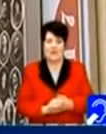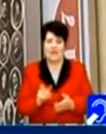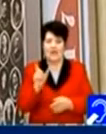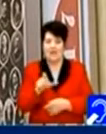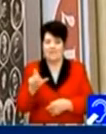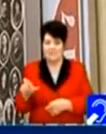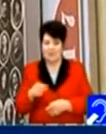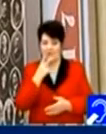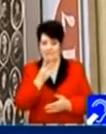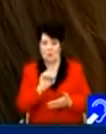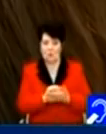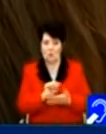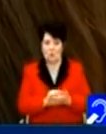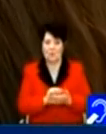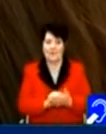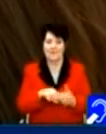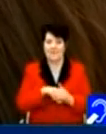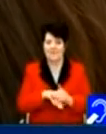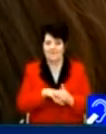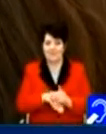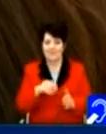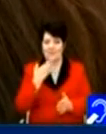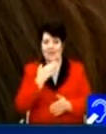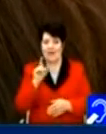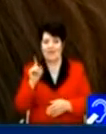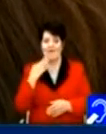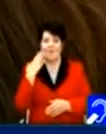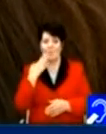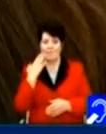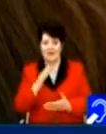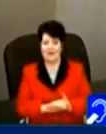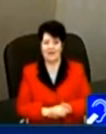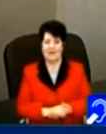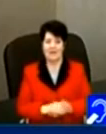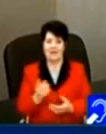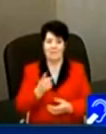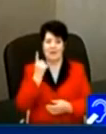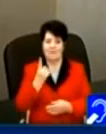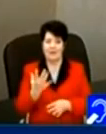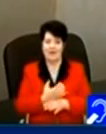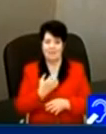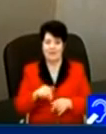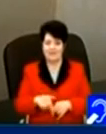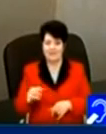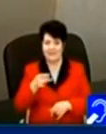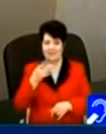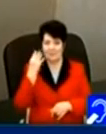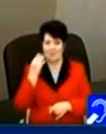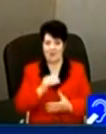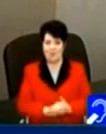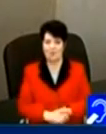vedea documente din fondurile Arhivelor Naționale ale României. Singura expoziție pe care am văzut-o până acum în Republica